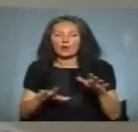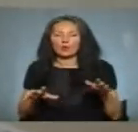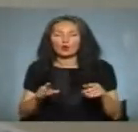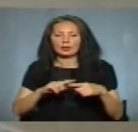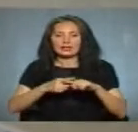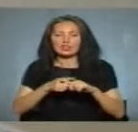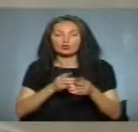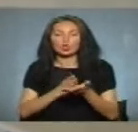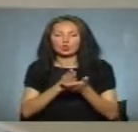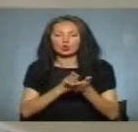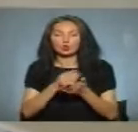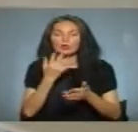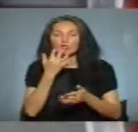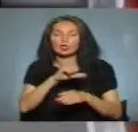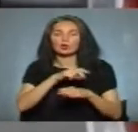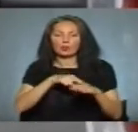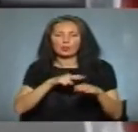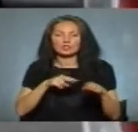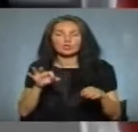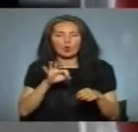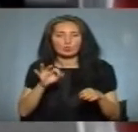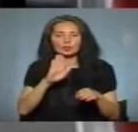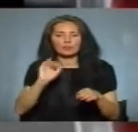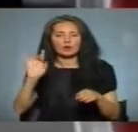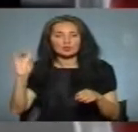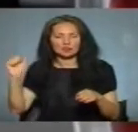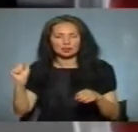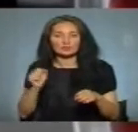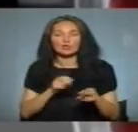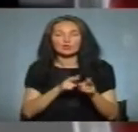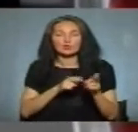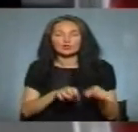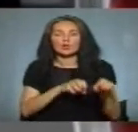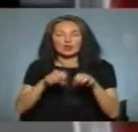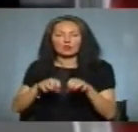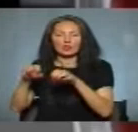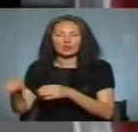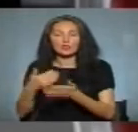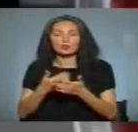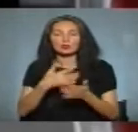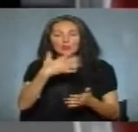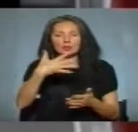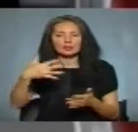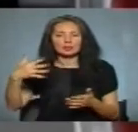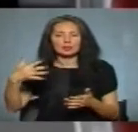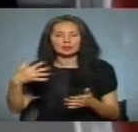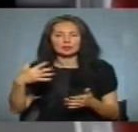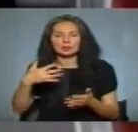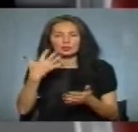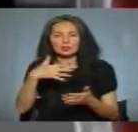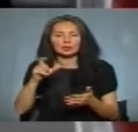служби Нацполіції області Ігор Васьків. За його словами, з вокзалу евакуювали близько 50 людей.